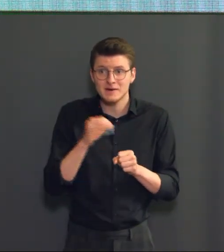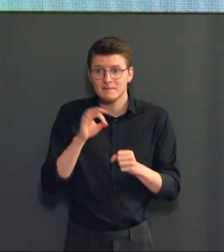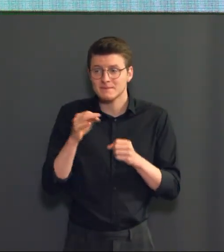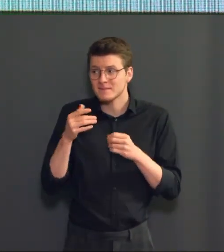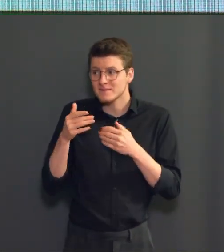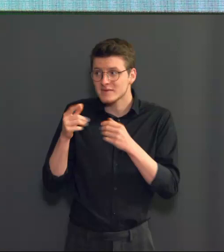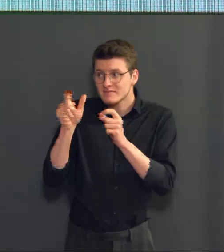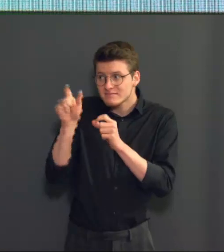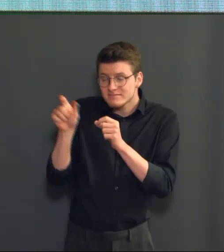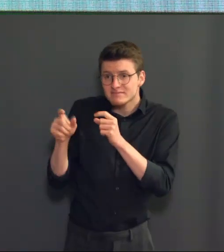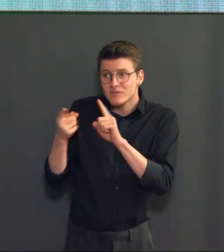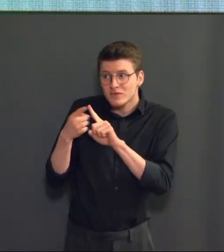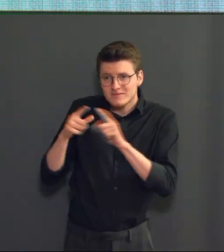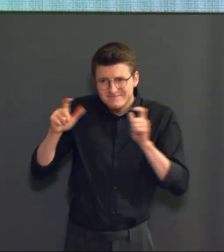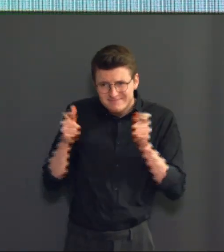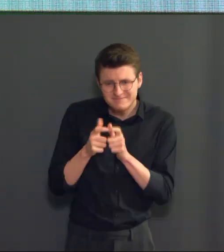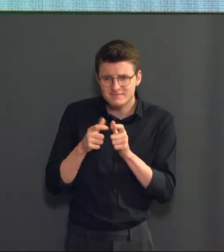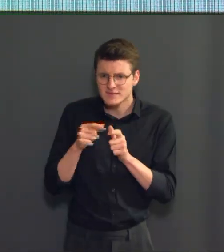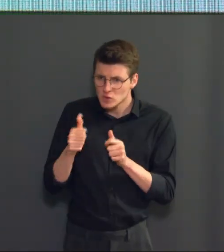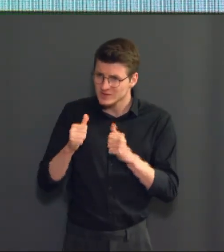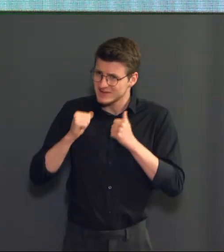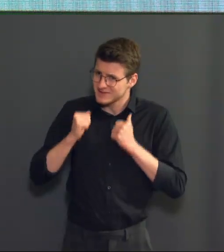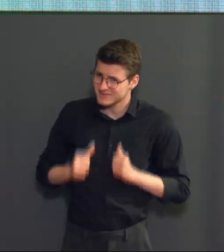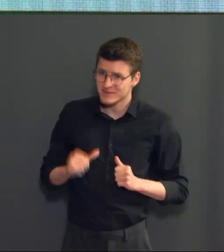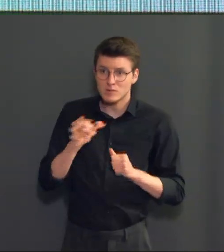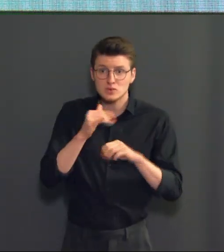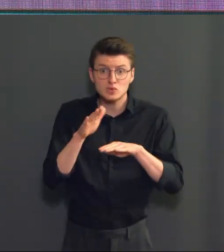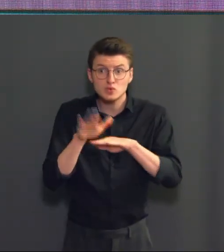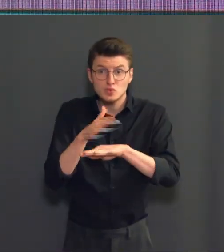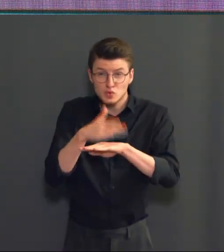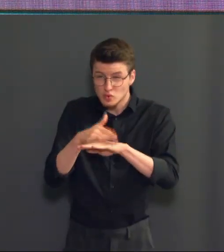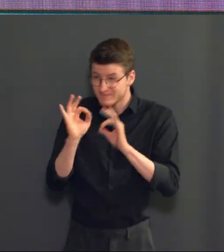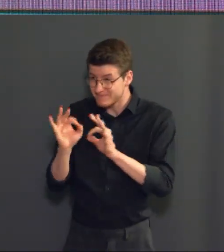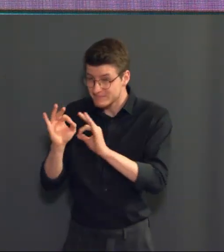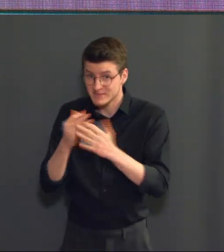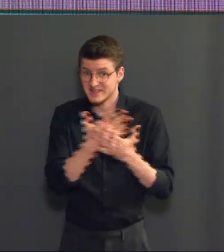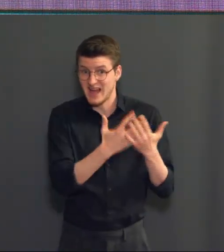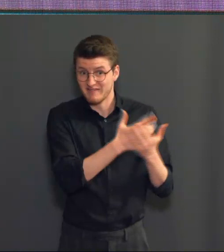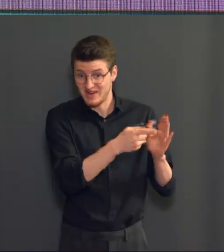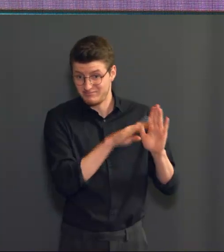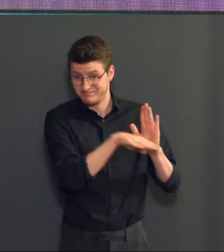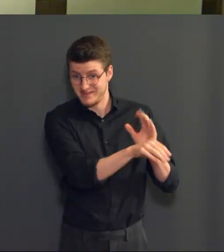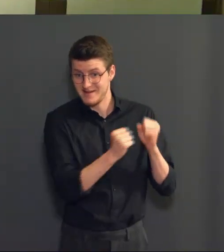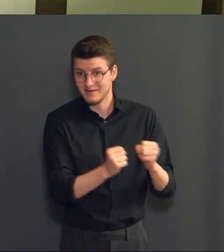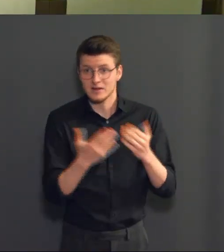moed, want jullie maken wel degelijk het verschil voor de komende weken. Dank u voor uw aandacht.